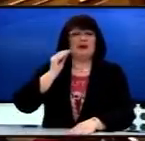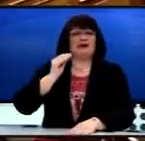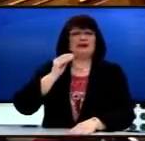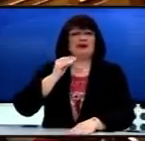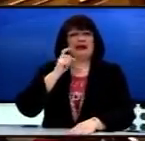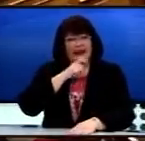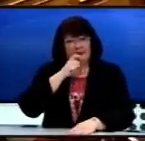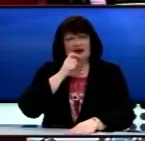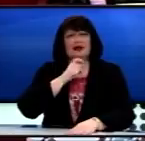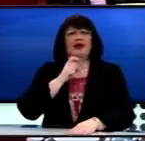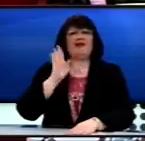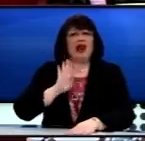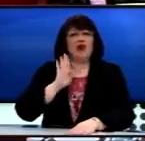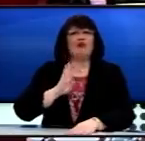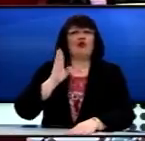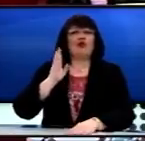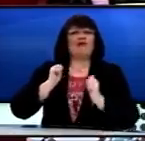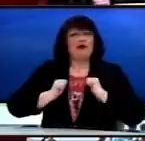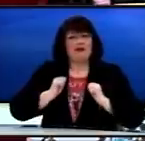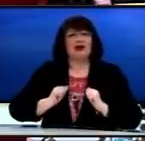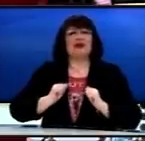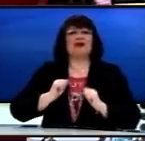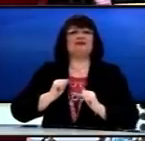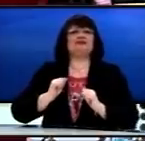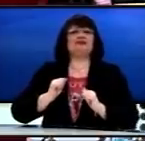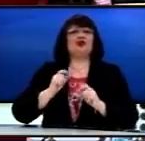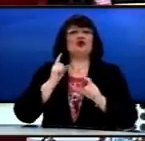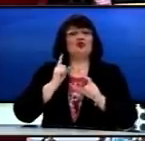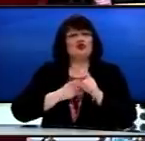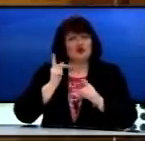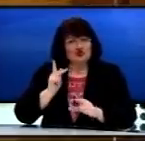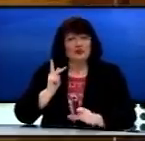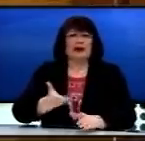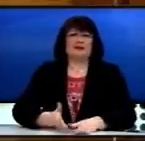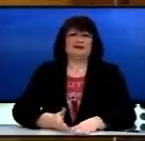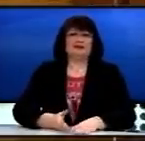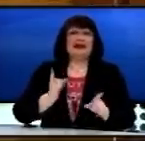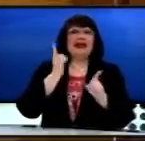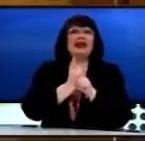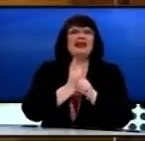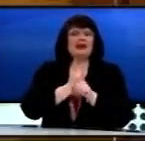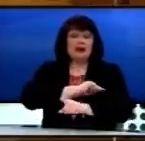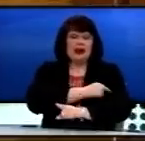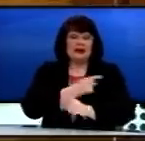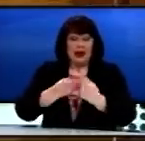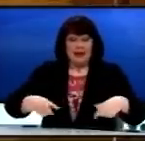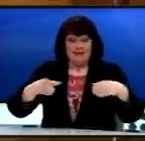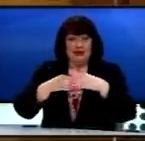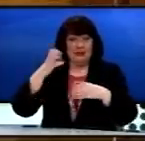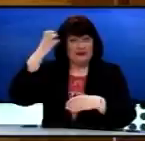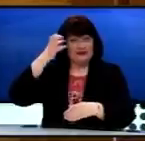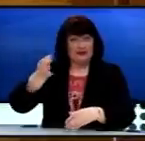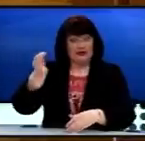κύριο Κουτσούμπα και από τον κύριο Βελόπουλο και από τον κύριο Βαρουφάκη. Μας έκαναν μια εισήγηση ειδική. Σχεδόν ομόφωνη. Από ό,τι καταλαβαίνω, υπήρχε μια